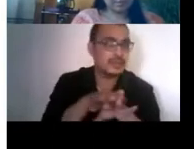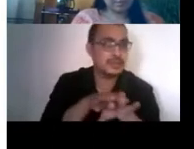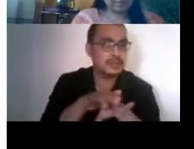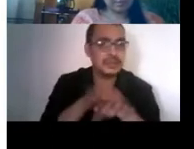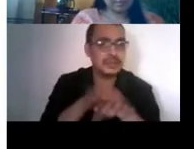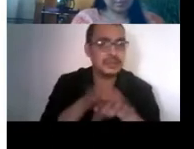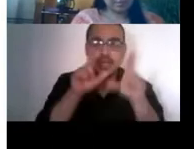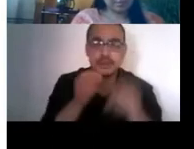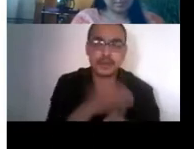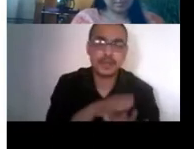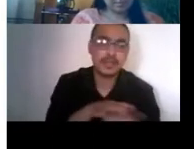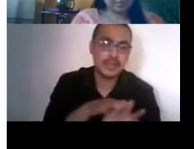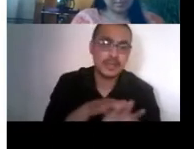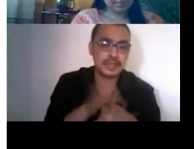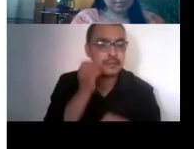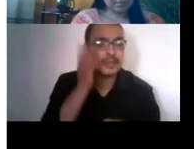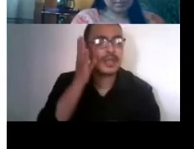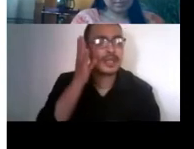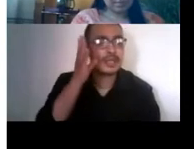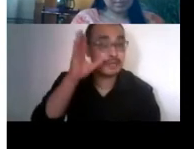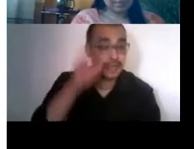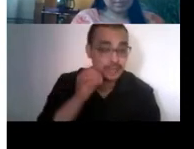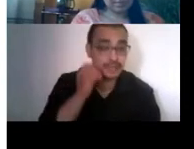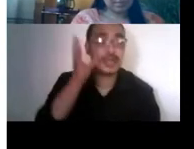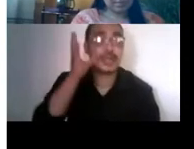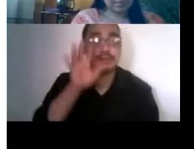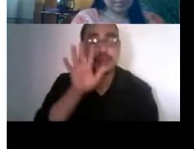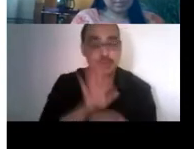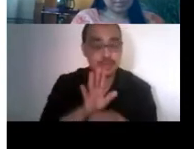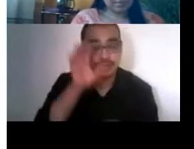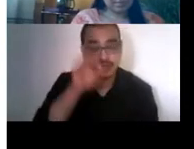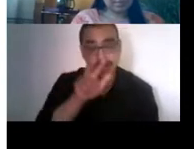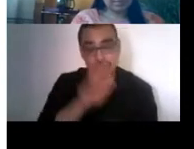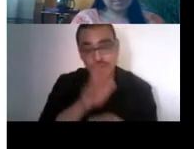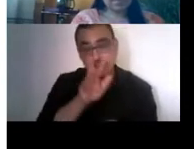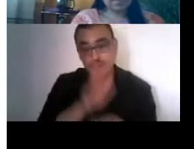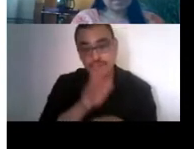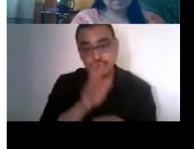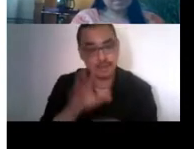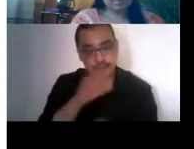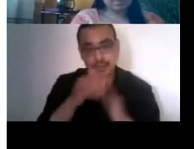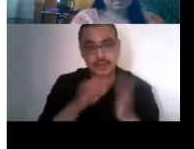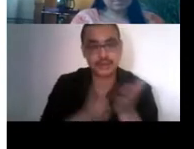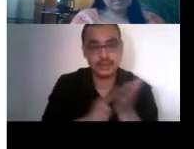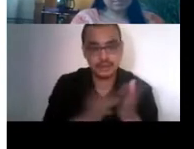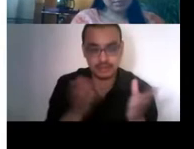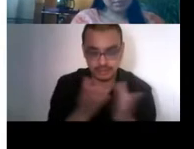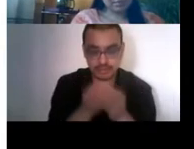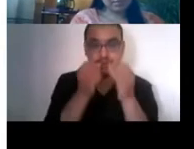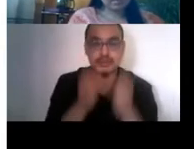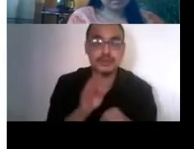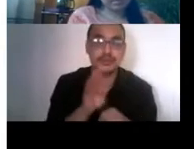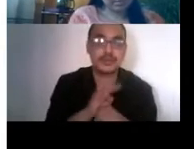बिहानदेखि बेलुकासम्म बिहान 5-6 बजेदेखि राति 8-9 बजेसम्म सबै परिवारका सदस्य एकै ठाउँमा बस्दा आवश्यकताभन्दा बढी